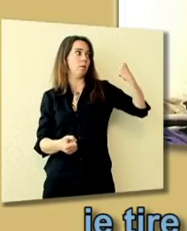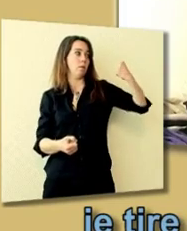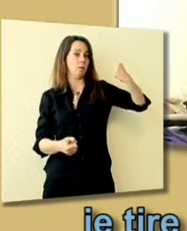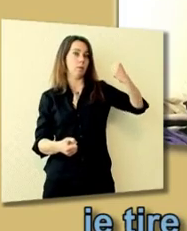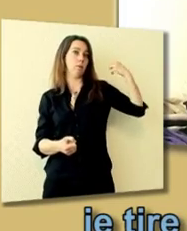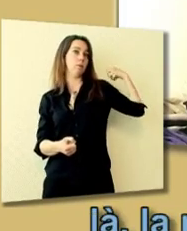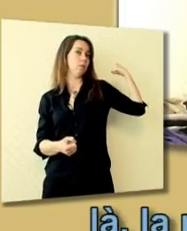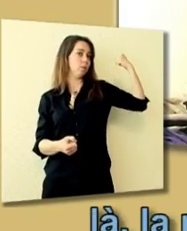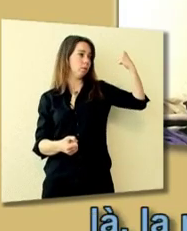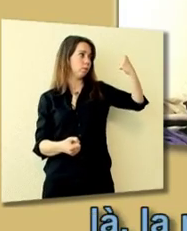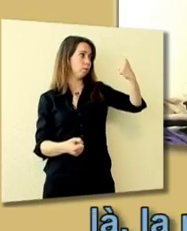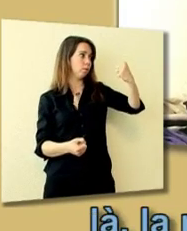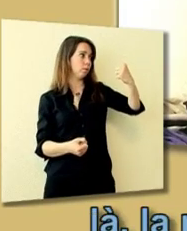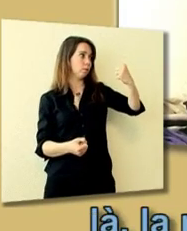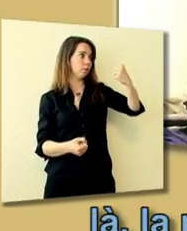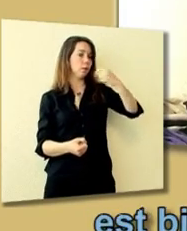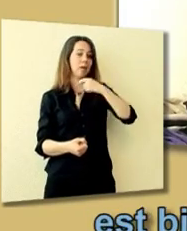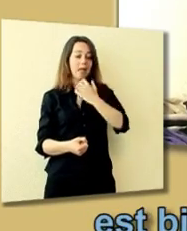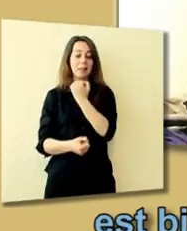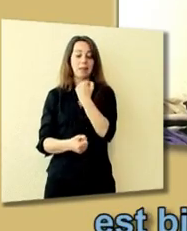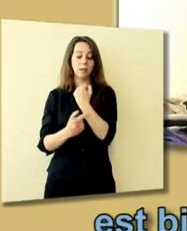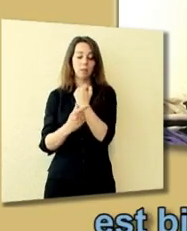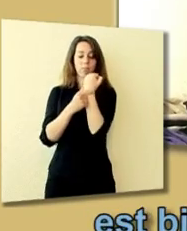le haut. Et là, la nuque du bébé est bien maintenue.